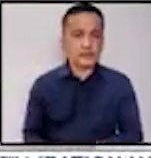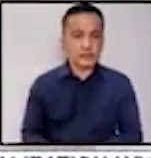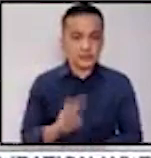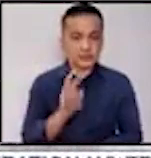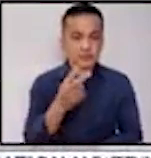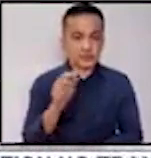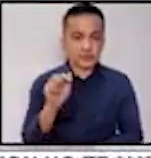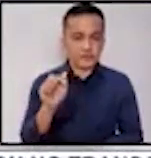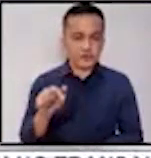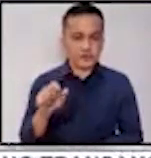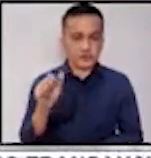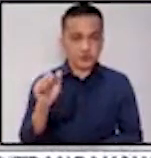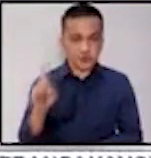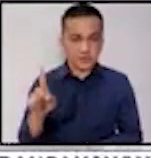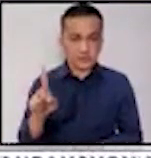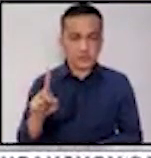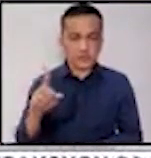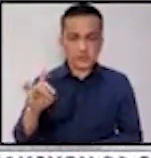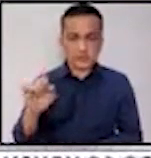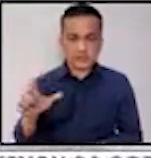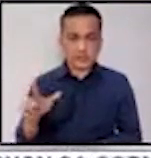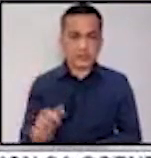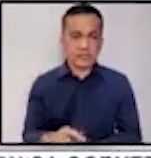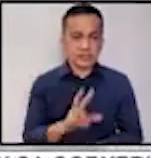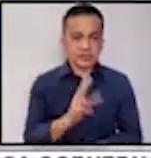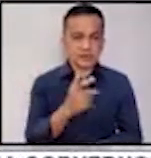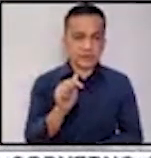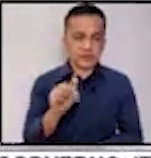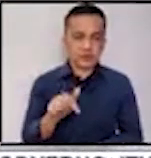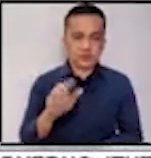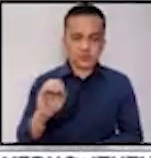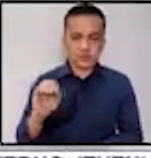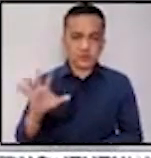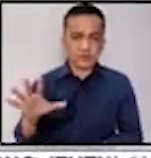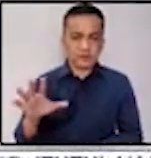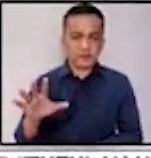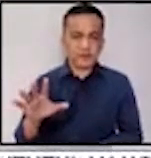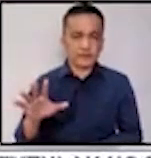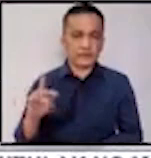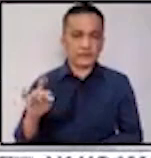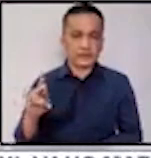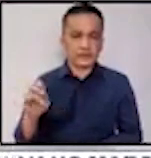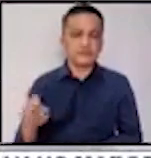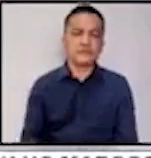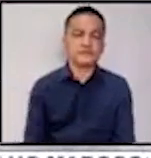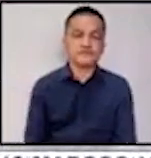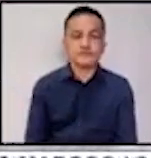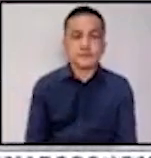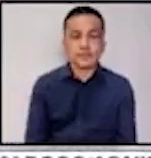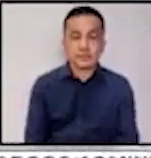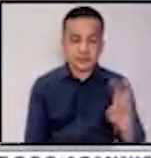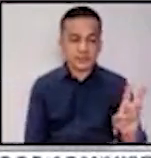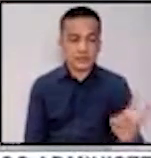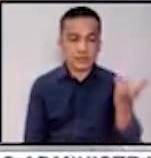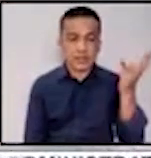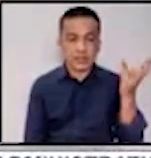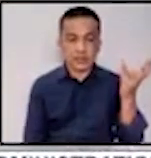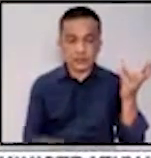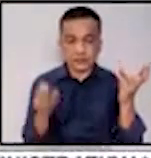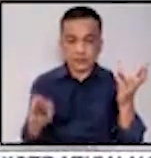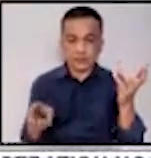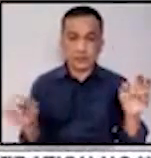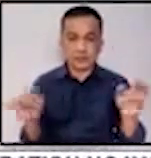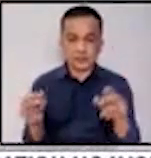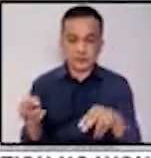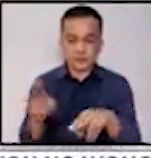sa diesel at 3 pesos at 5 centavos naman sa kerosene. Alas 6 naman ng umaga nang magpatupad ng kaparehong presyo ang